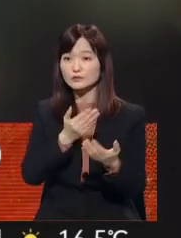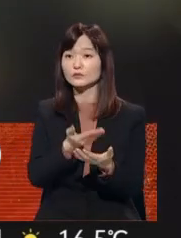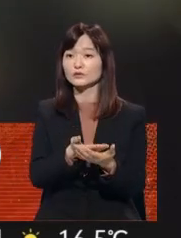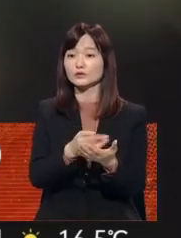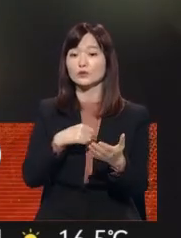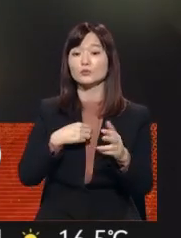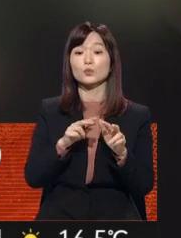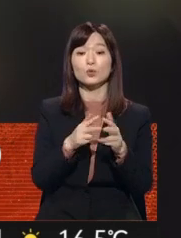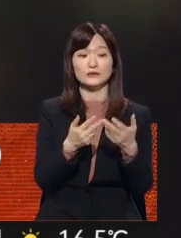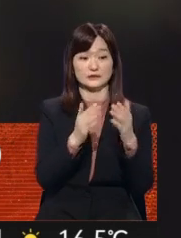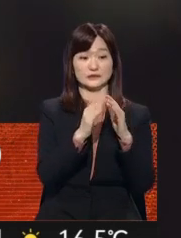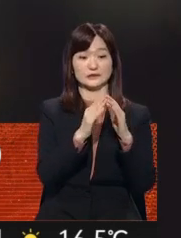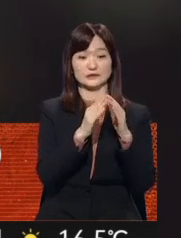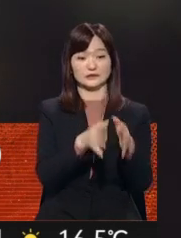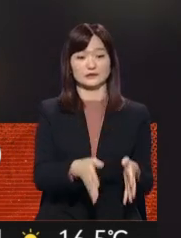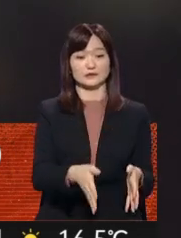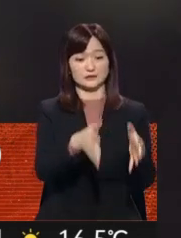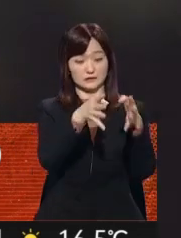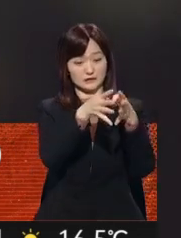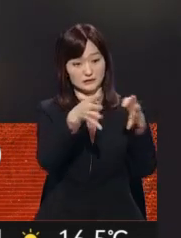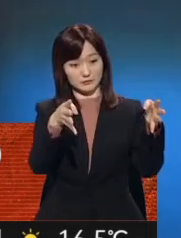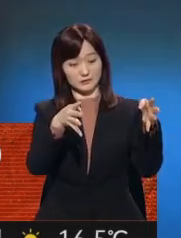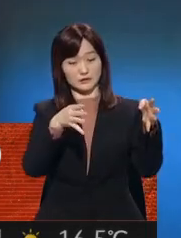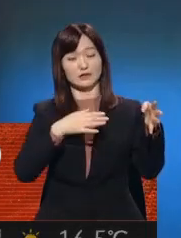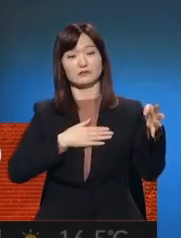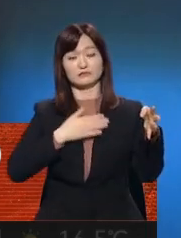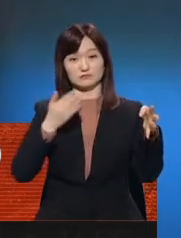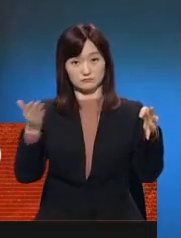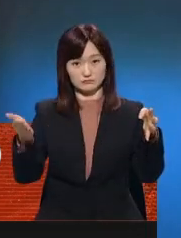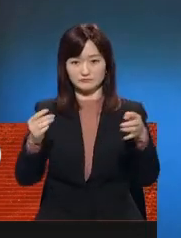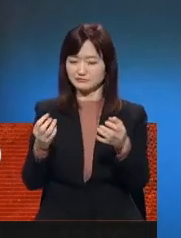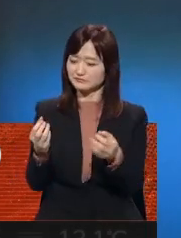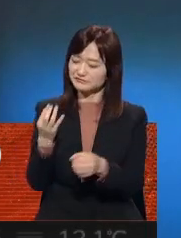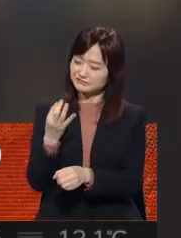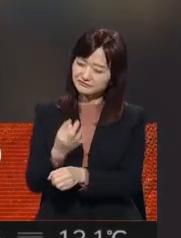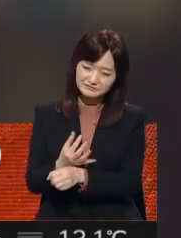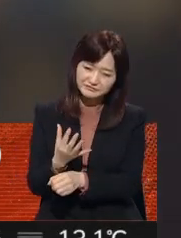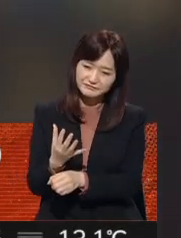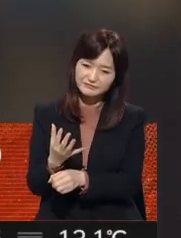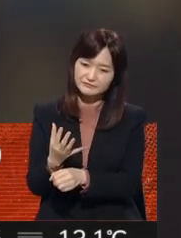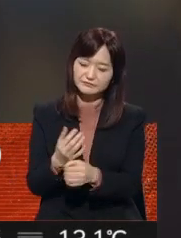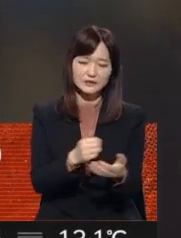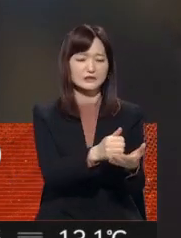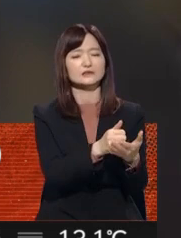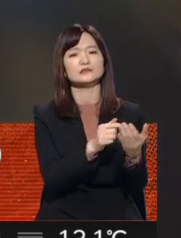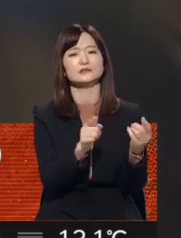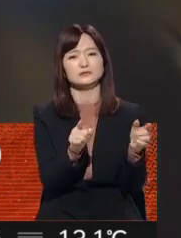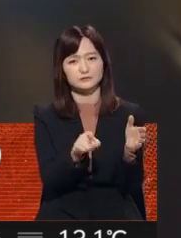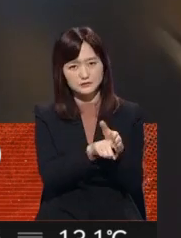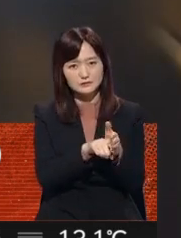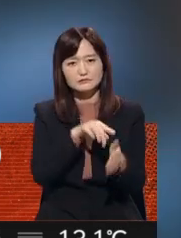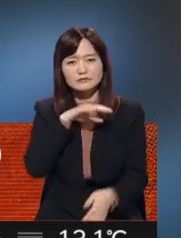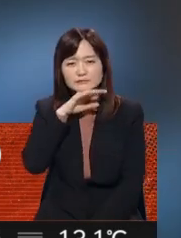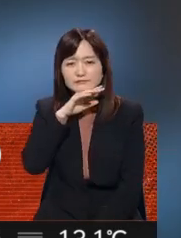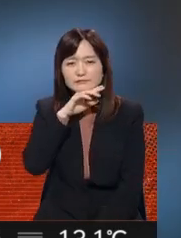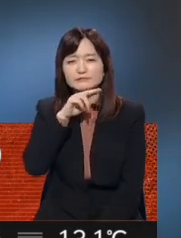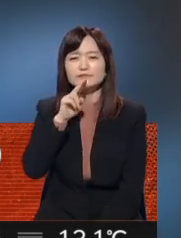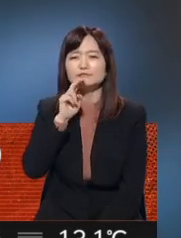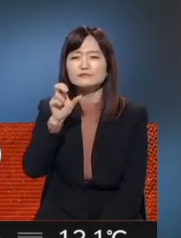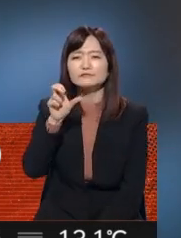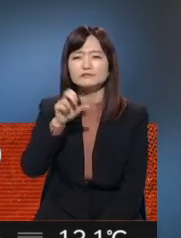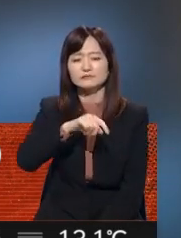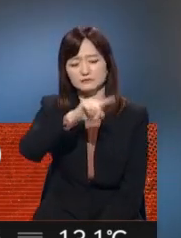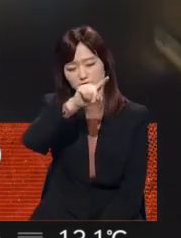본인 집 4층이다. 이렇게 방향까지 알려줬다는 겁니다. 하는 수 없이 택시기사가 승객을 믿고 25분을 기다렸습니다.